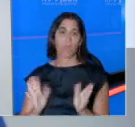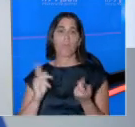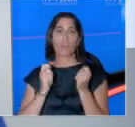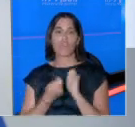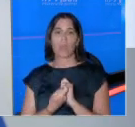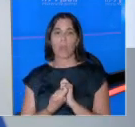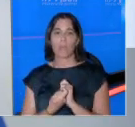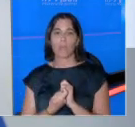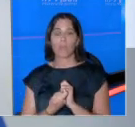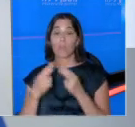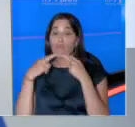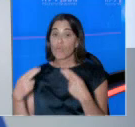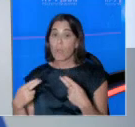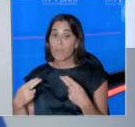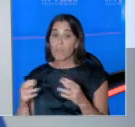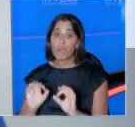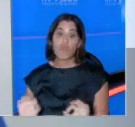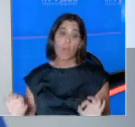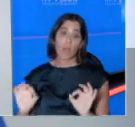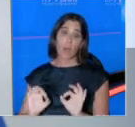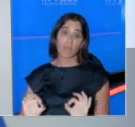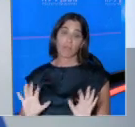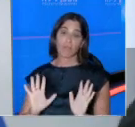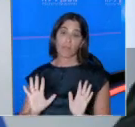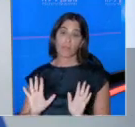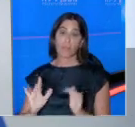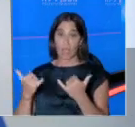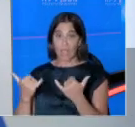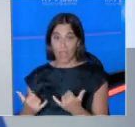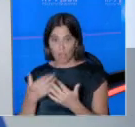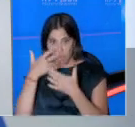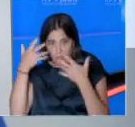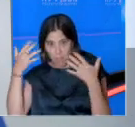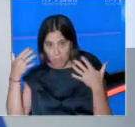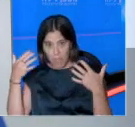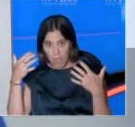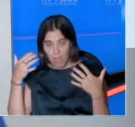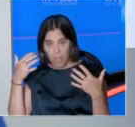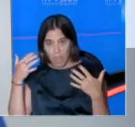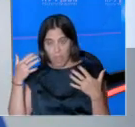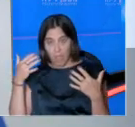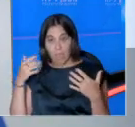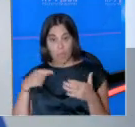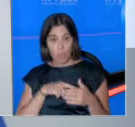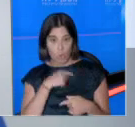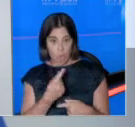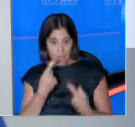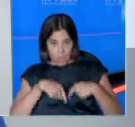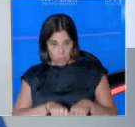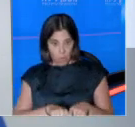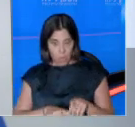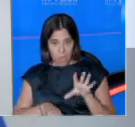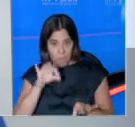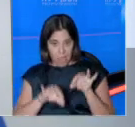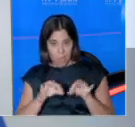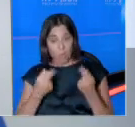השתנה? תשובה? כלום לא השתנה. עכשיו מתברר שמה שבנט אמר תוך כדי מערכת הבחירות